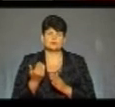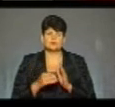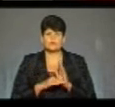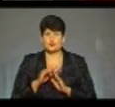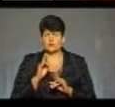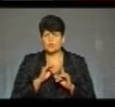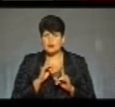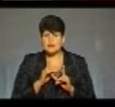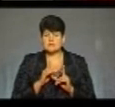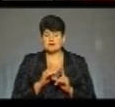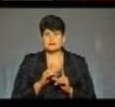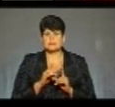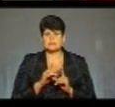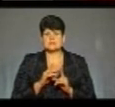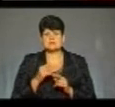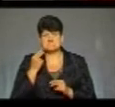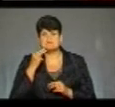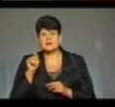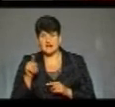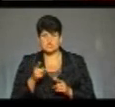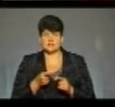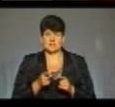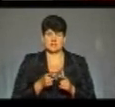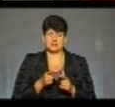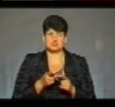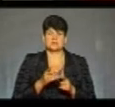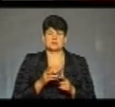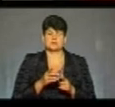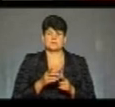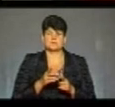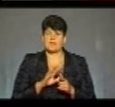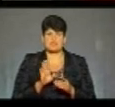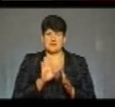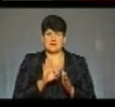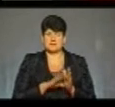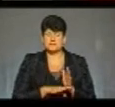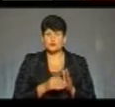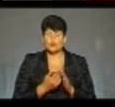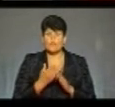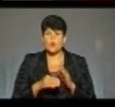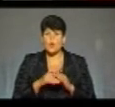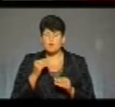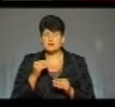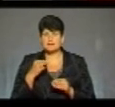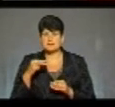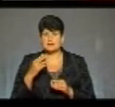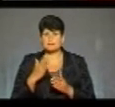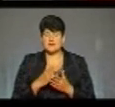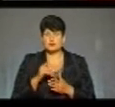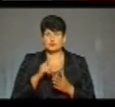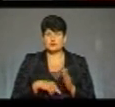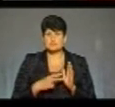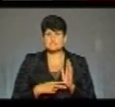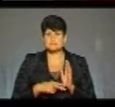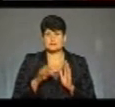Верховної Ради перевагою, а не недоліком. Новообраний президент має довіру